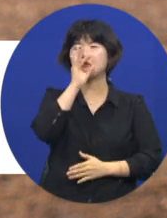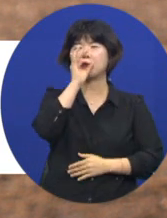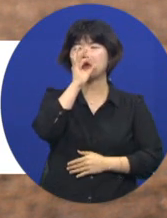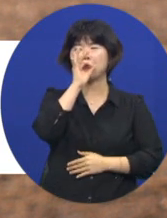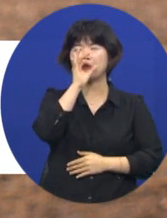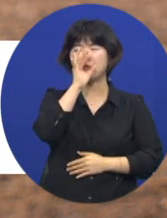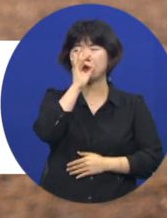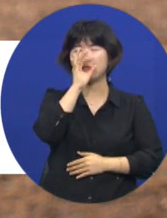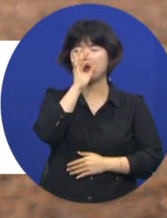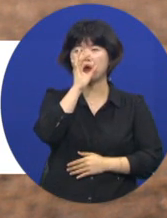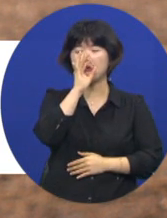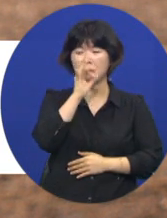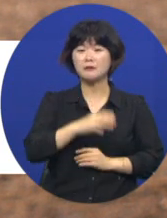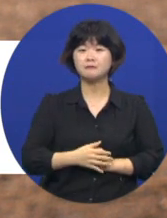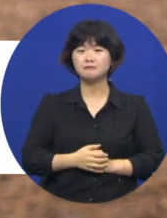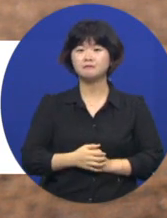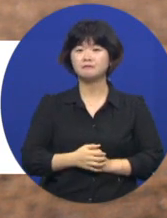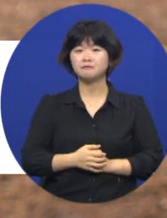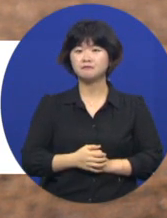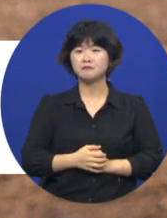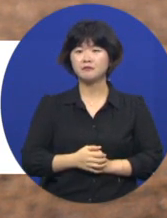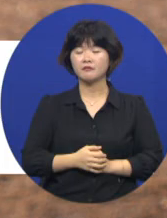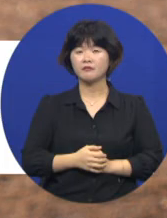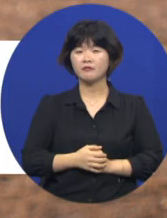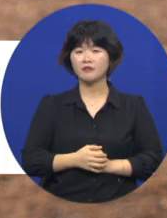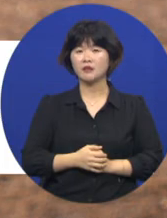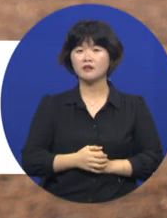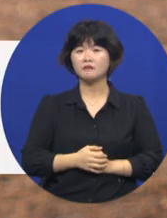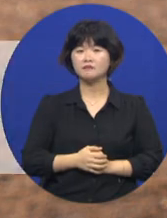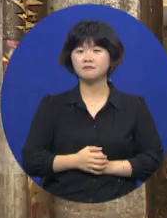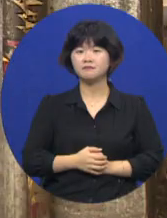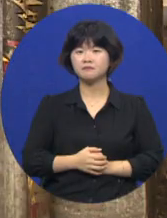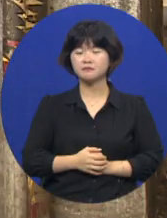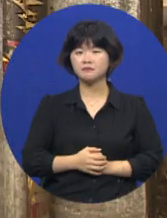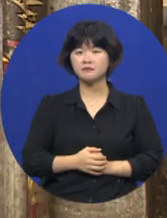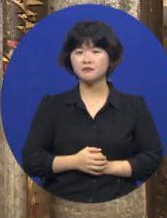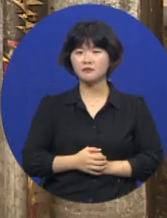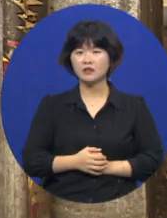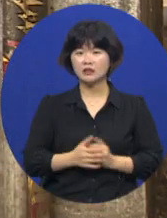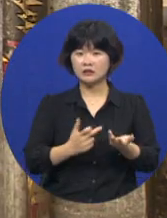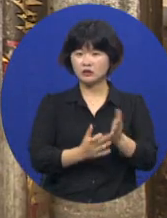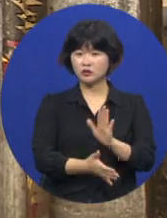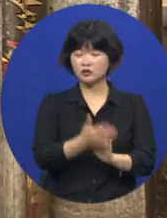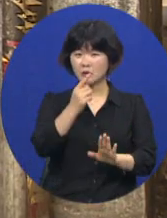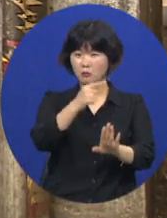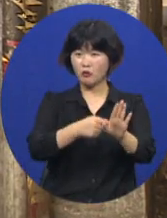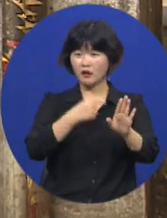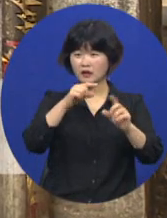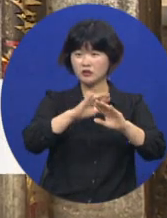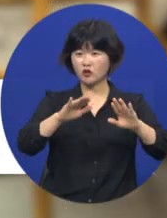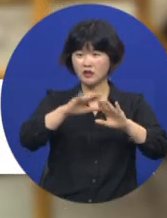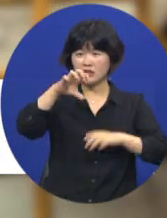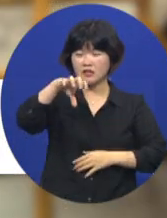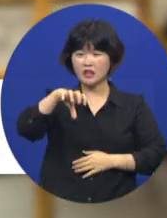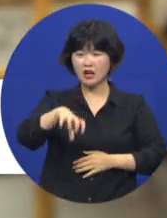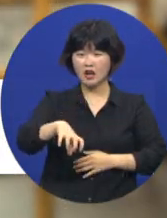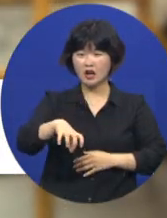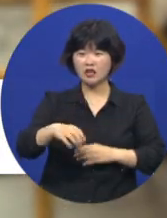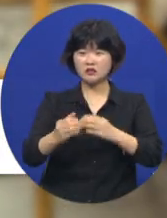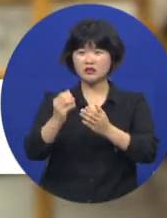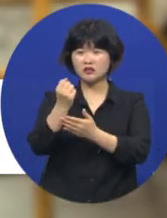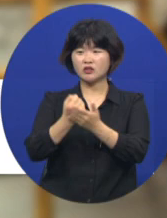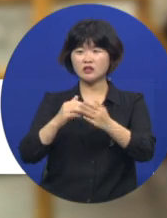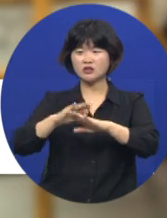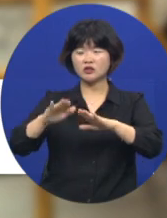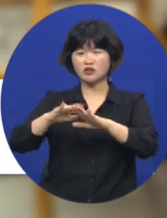해서 퇴근까지 할 그런 지경에 있었습니다. 제주시 봉계동 처리장으로 모이는 탈수